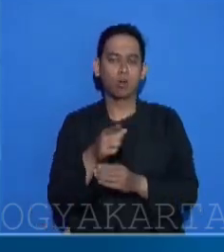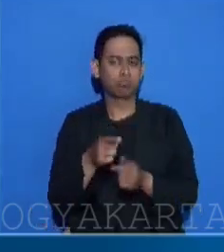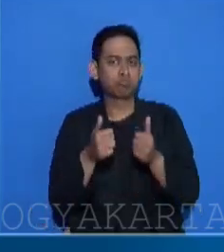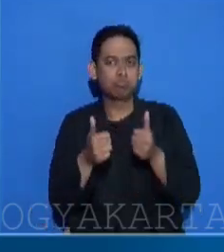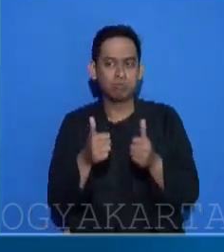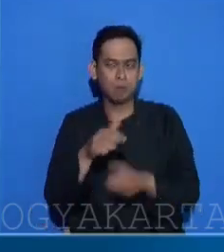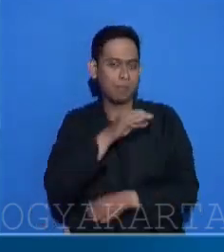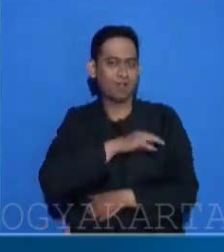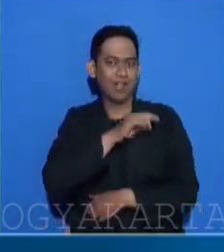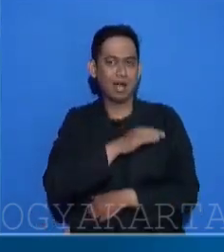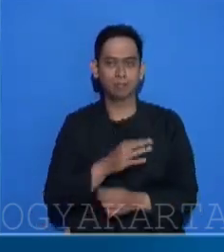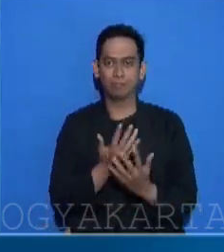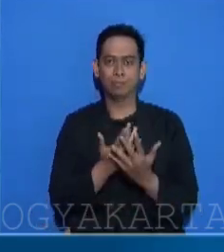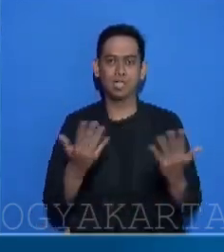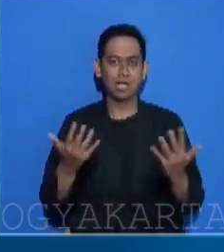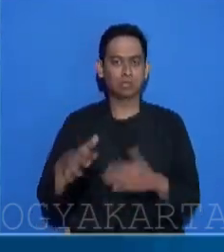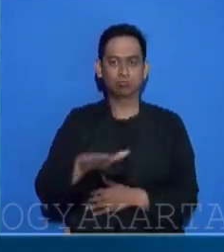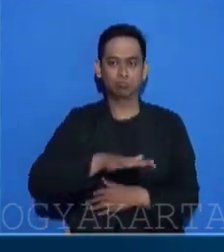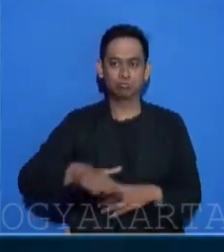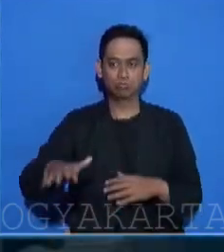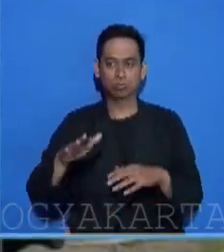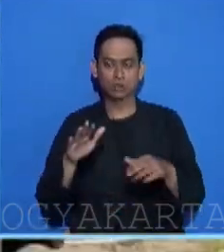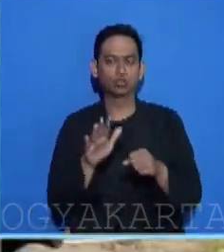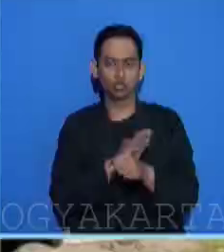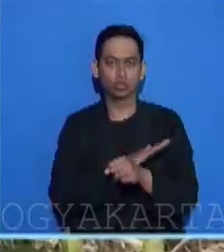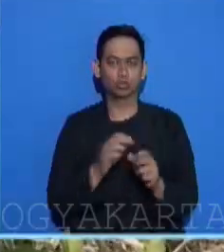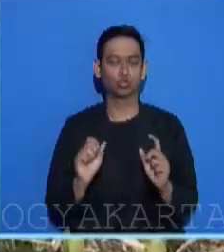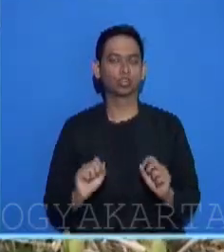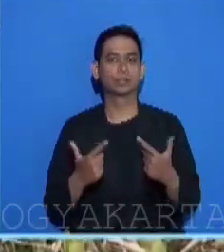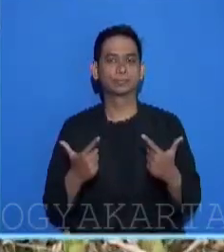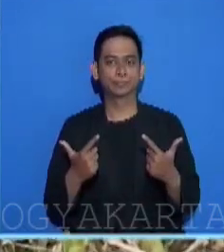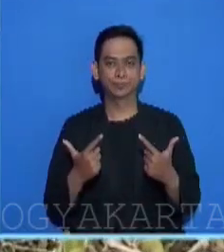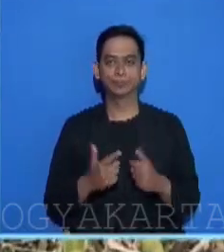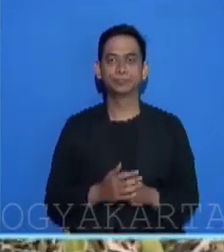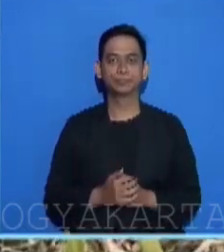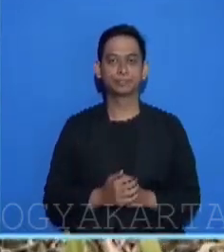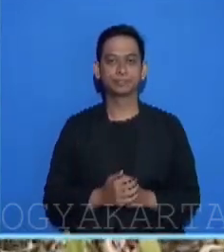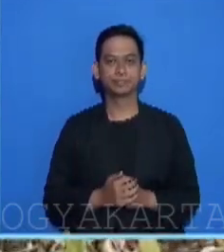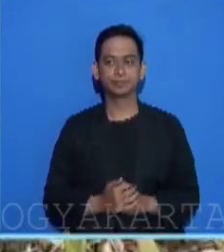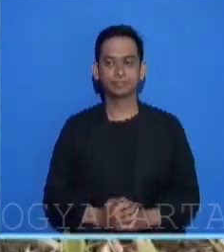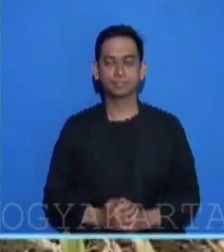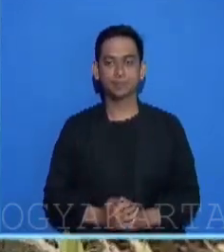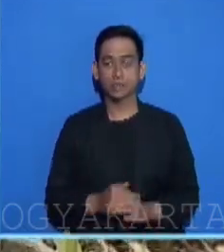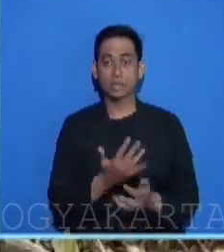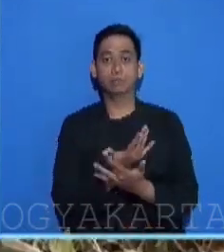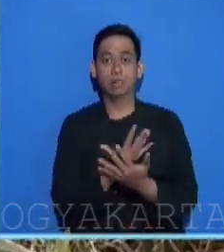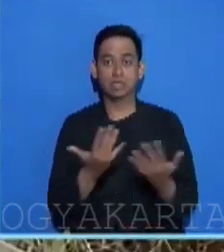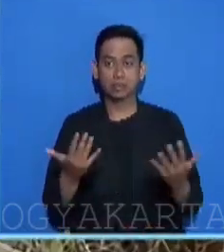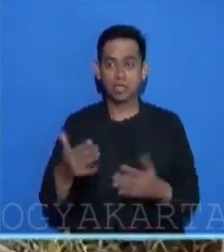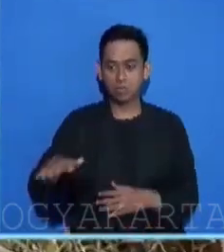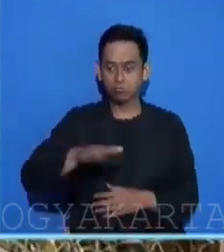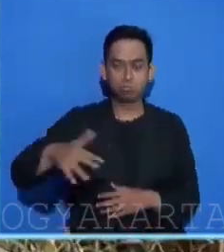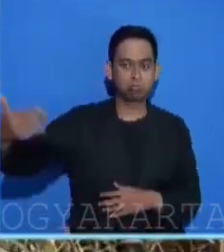dimanfaatkan masyarakat setempat untuk memenuhi kebutuhan sehari-hari Tak jarang warga dari lain daerah pun juga datang untuk